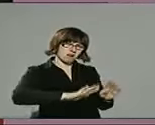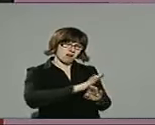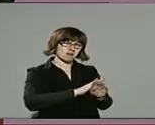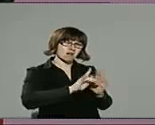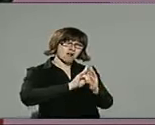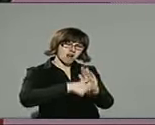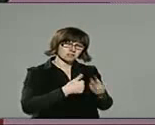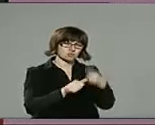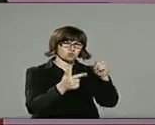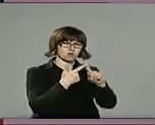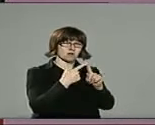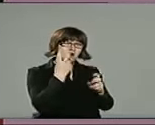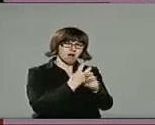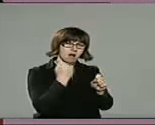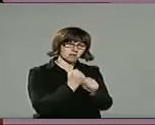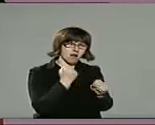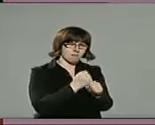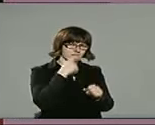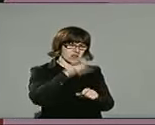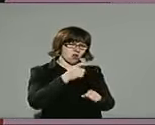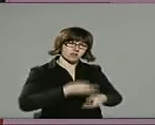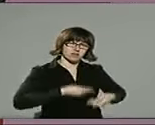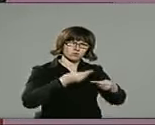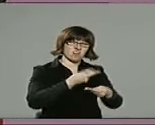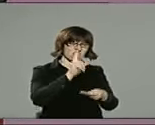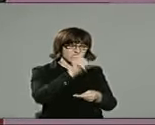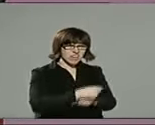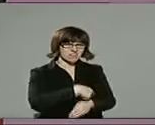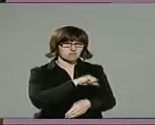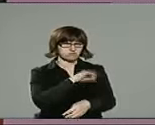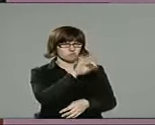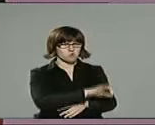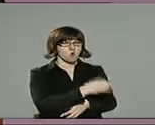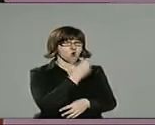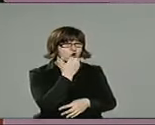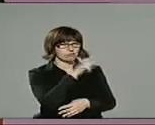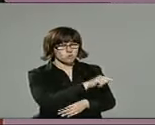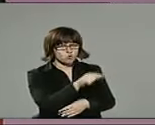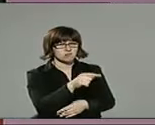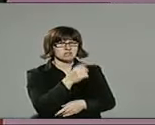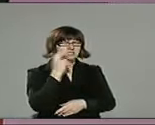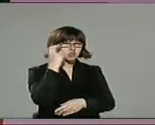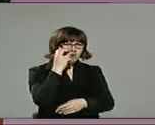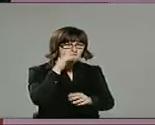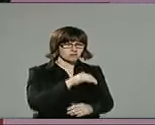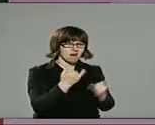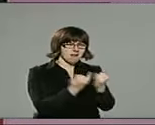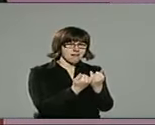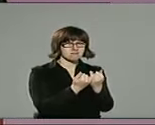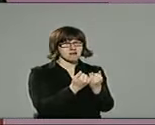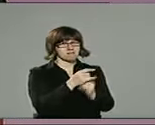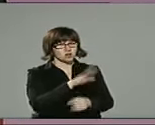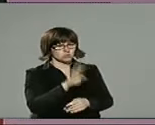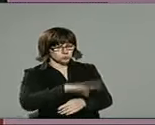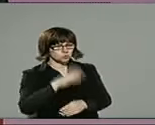die Leistung, für die harte Arbeit, die viele erbringen und wenig davon haben. Für die Hoffnungen, für die Sorgen von Eltern über die Zukunft